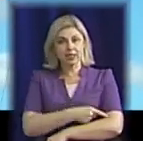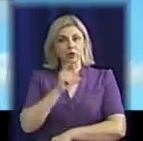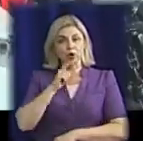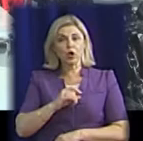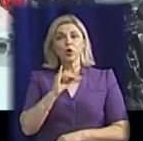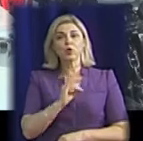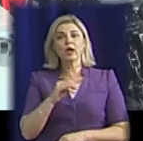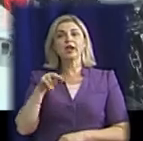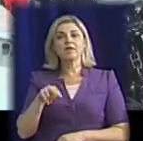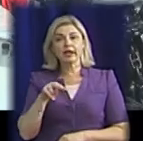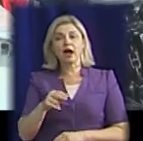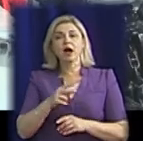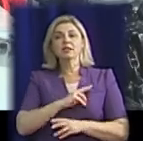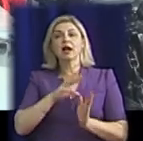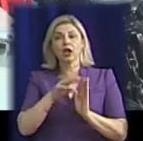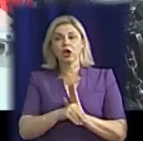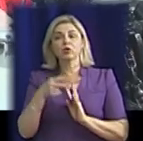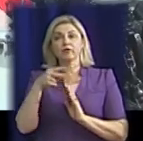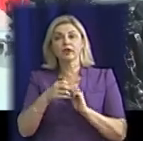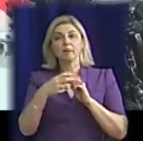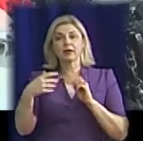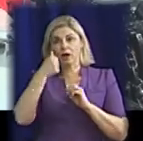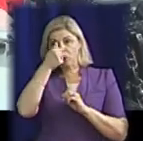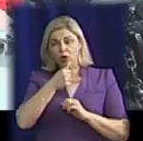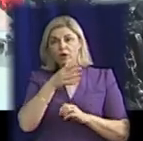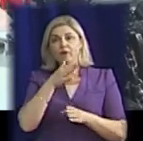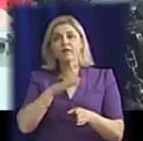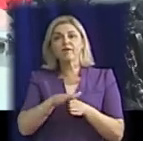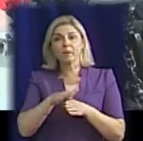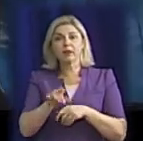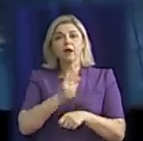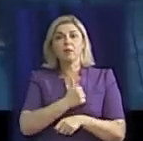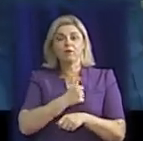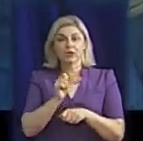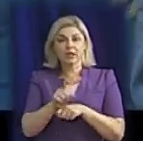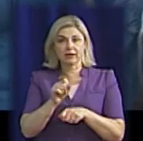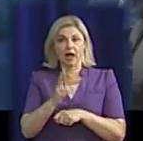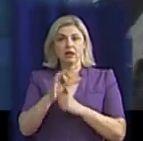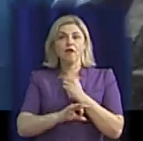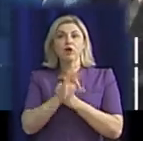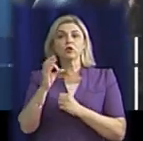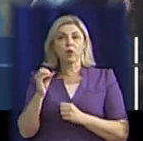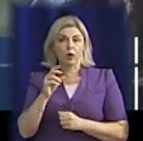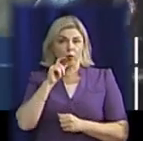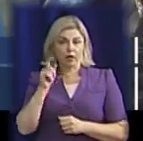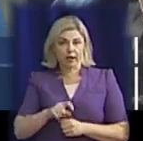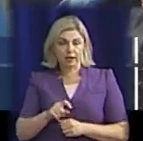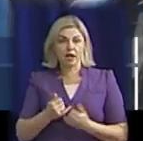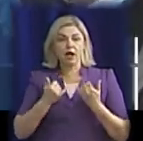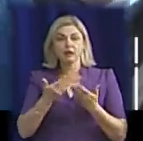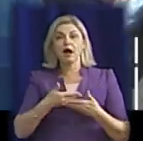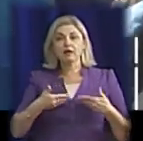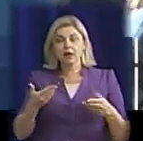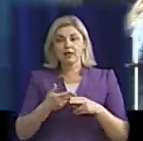загинув у 2015 році під час виконання бойового завдання на сході України. Для нас це особливо знаменательний день, це не